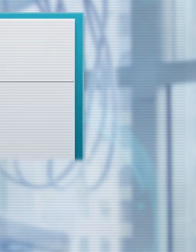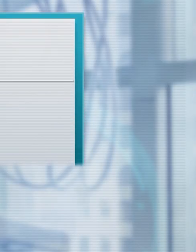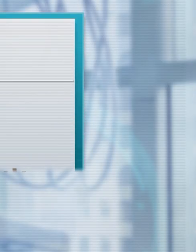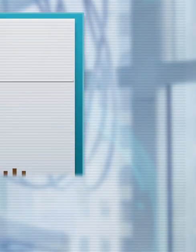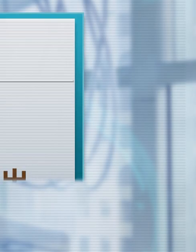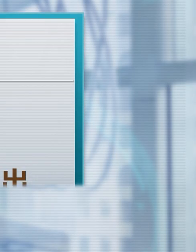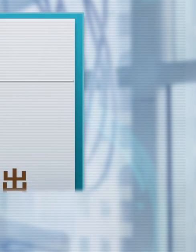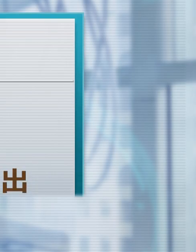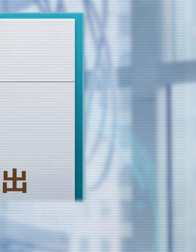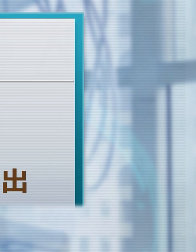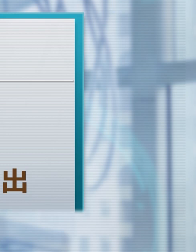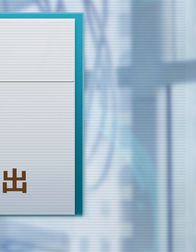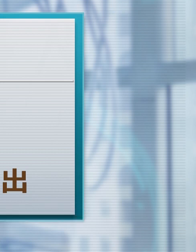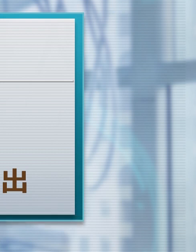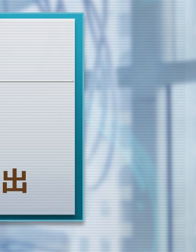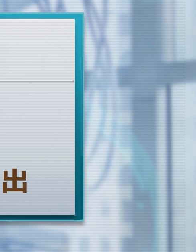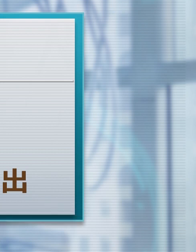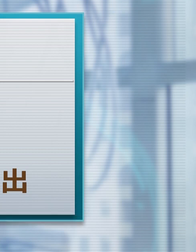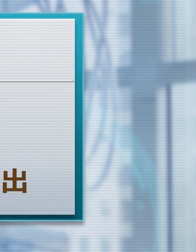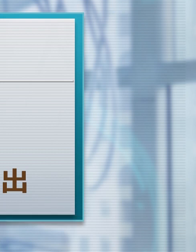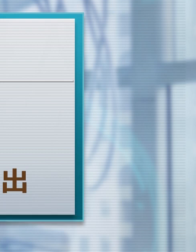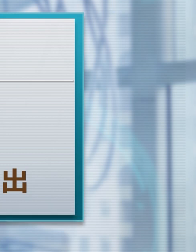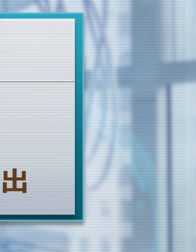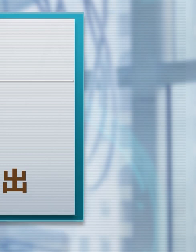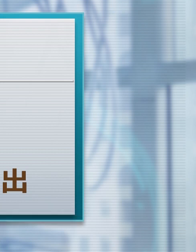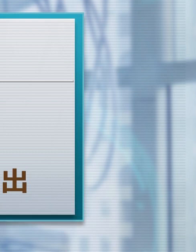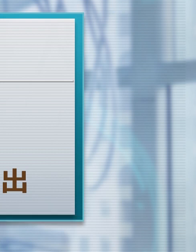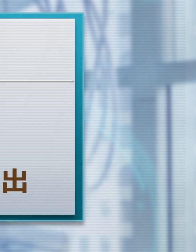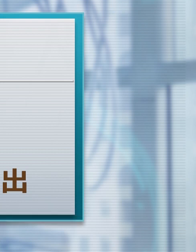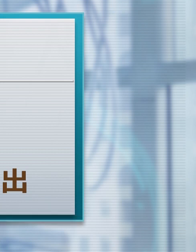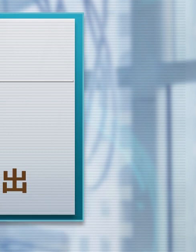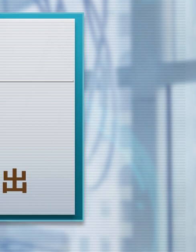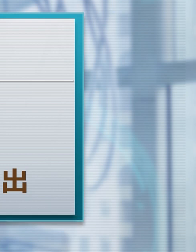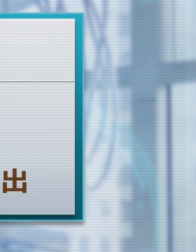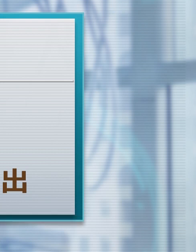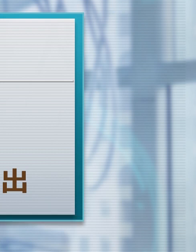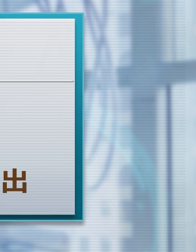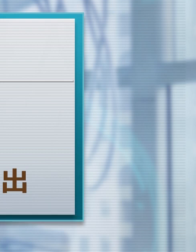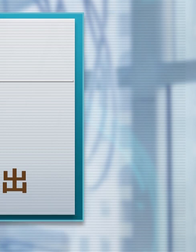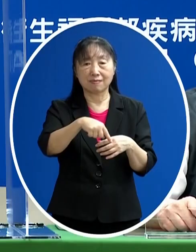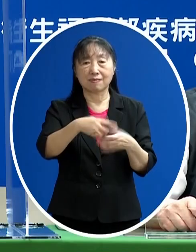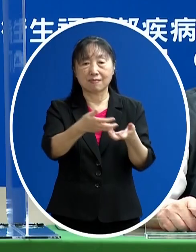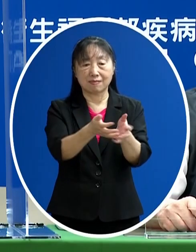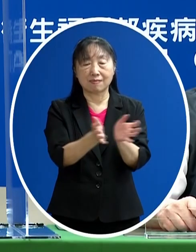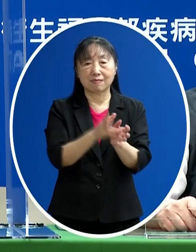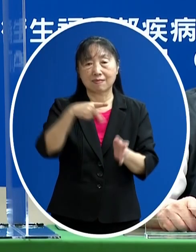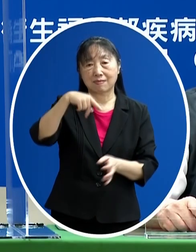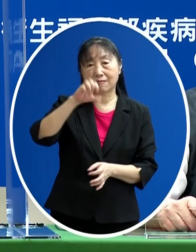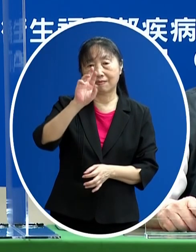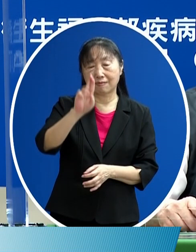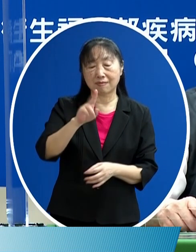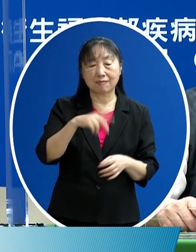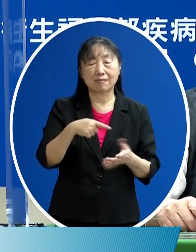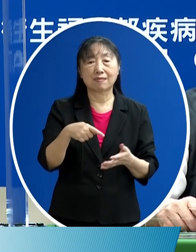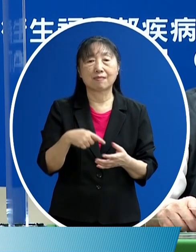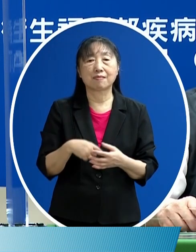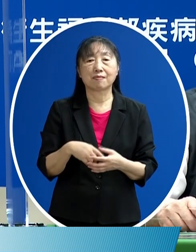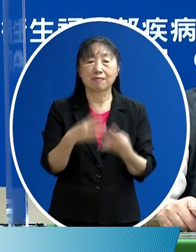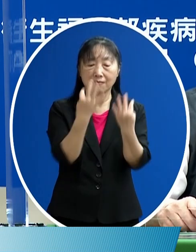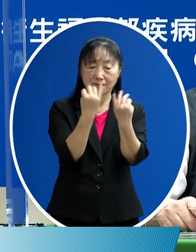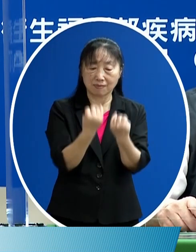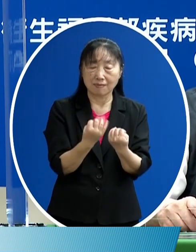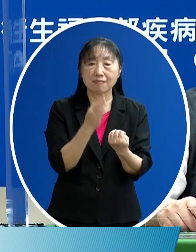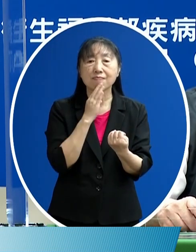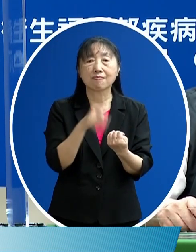过15天，而且 PCR 的 CT 值介于27到30，就可以解除隔离。 PCR 的一个相关的症的数